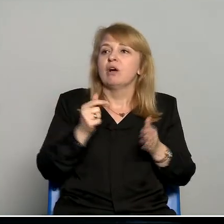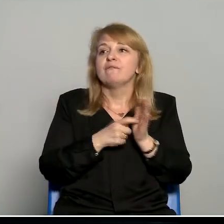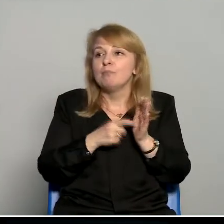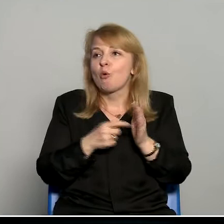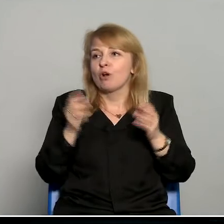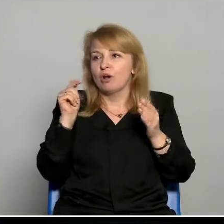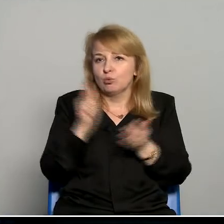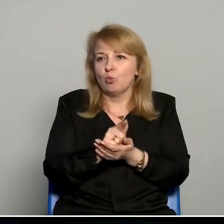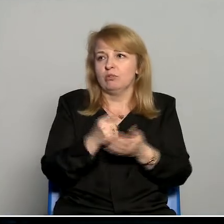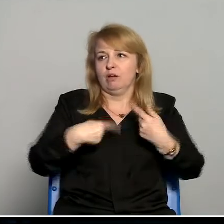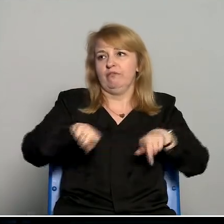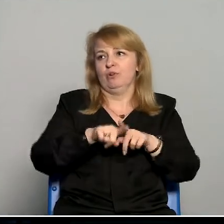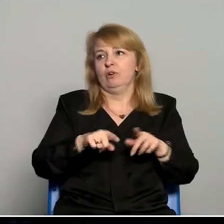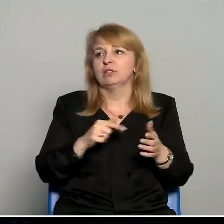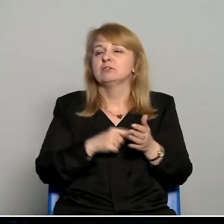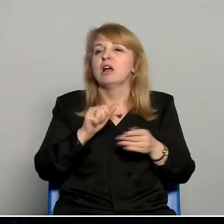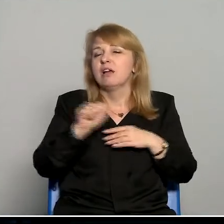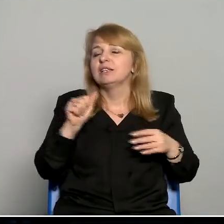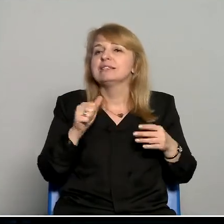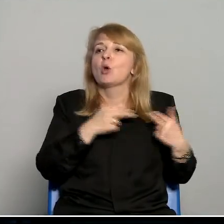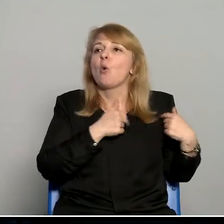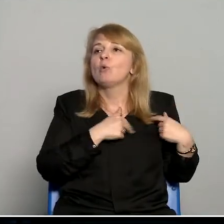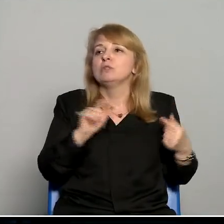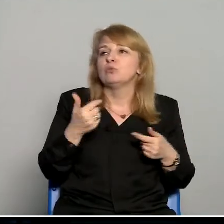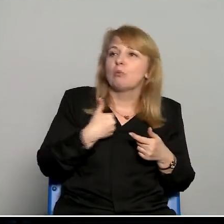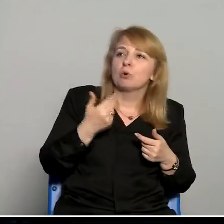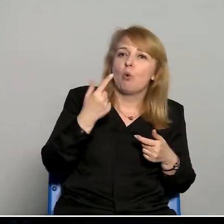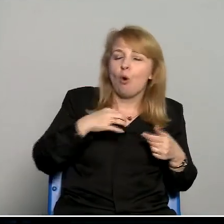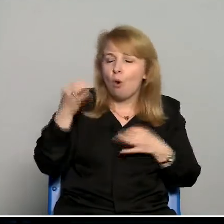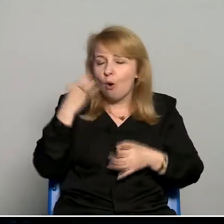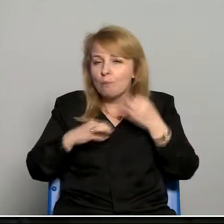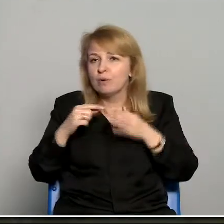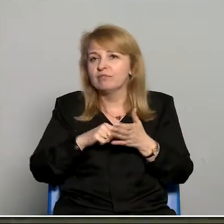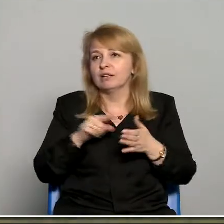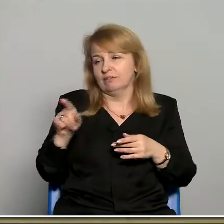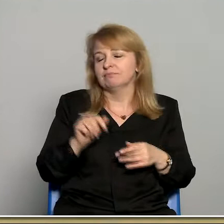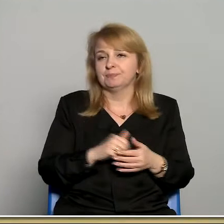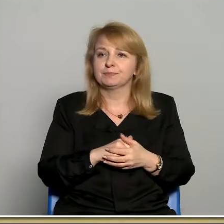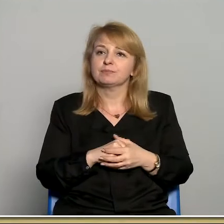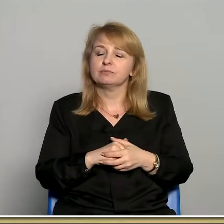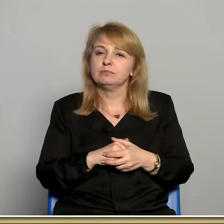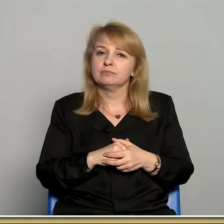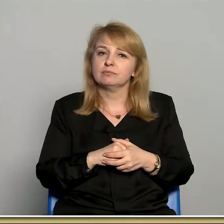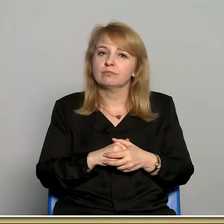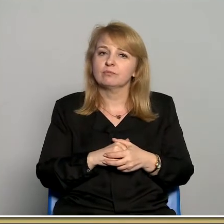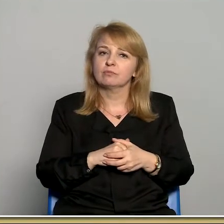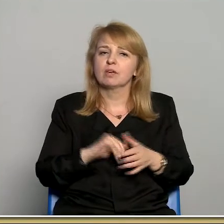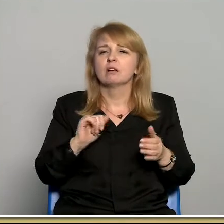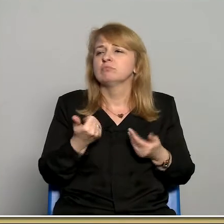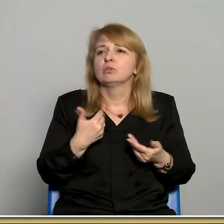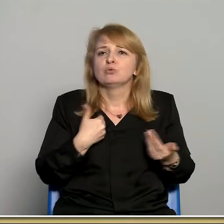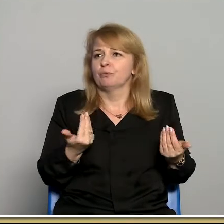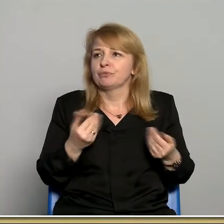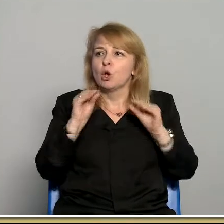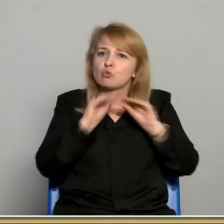które często stawia nam Komisja Europejska, o których między innymi Pani Dyrektor Rypińska wspominała. I jakie wydarzenia?